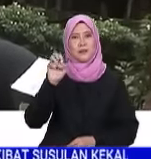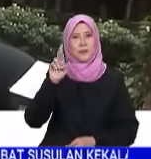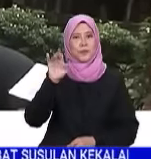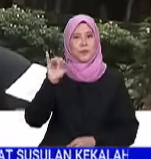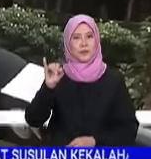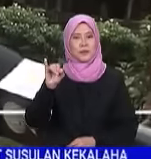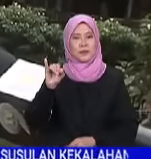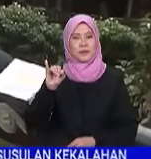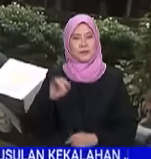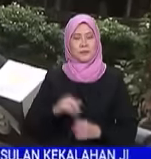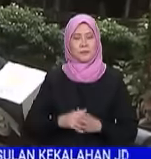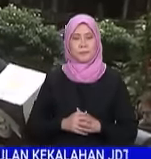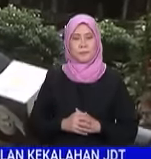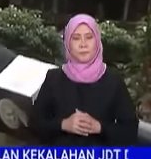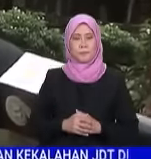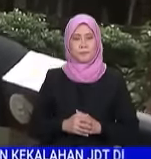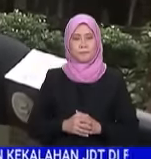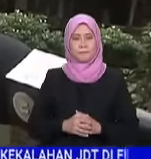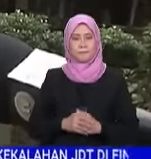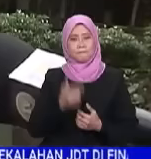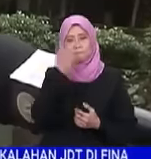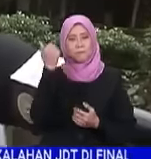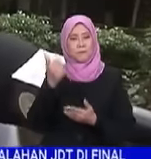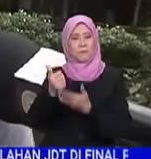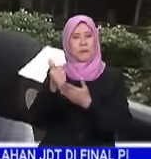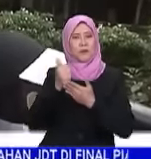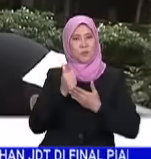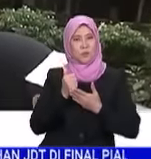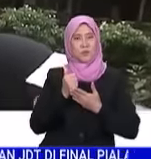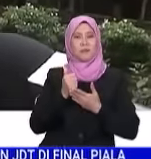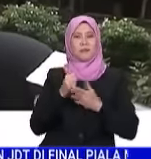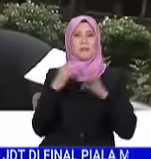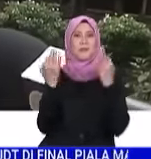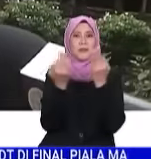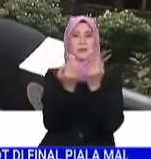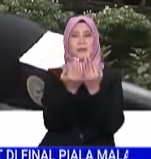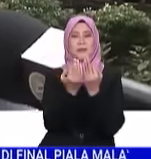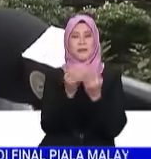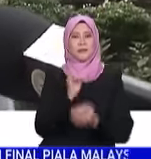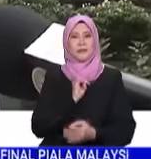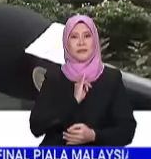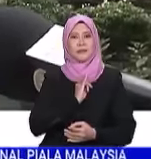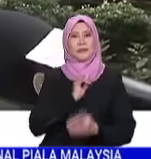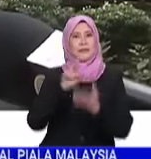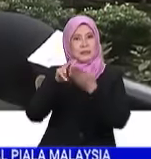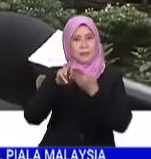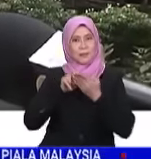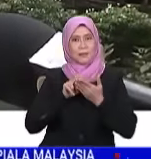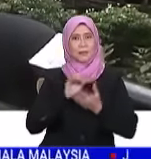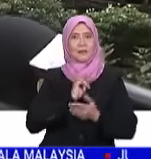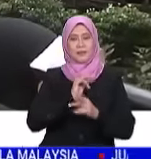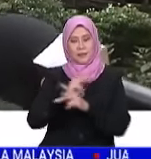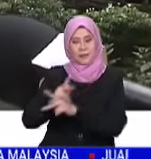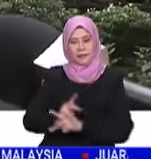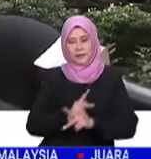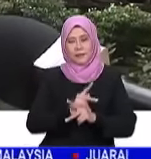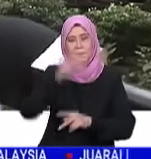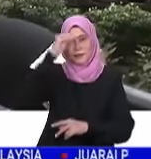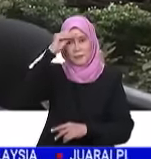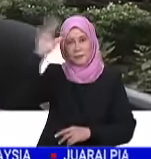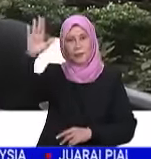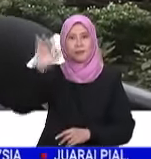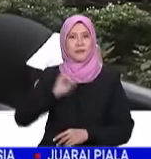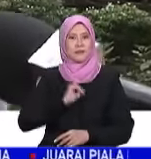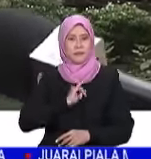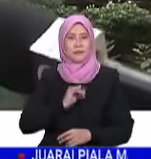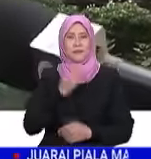Kana bantuan k keluarga saya ni mungkin ini rezeki saya dan keluarga jaga AB saya terima